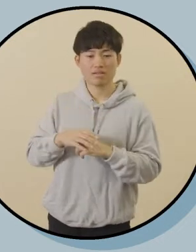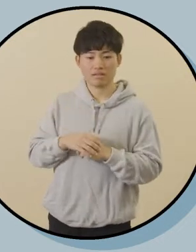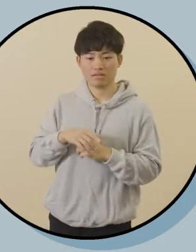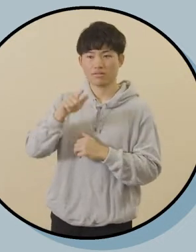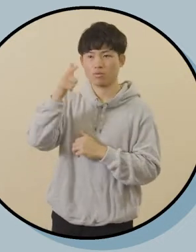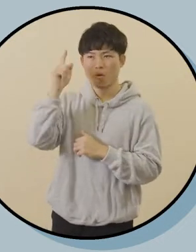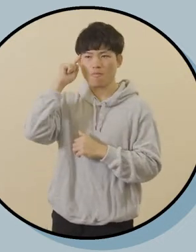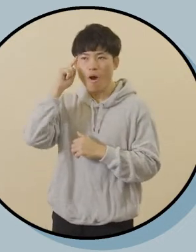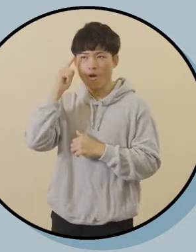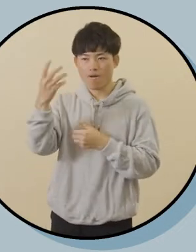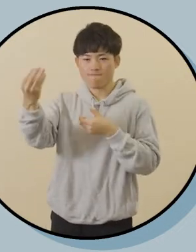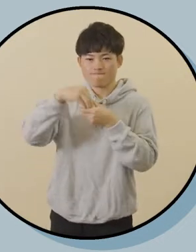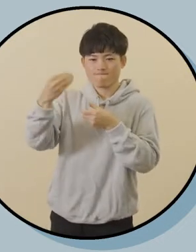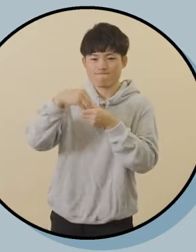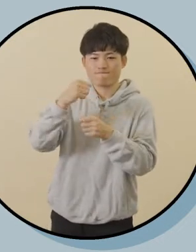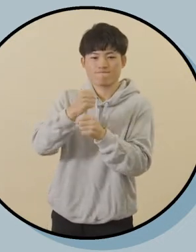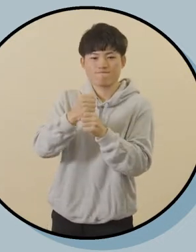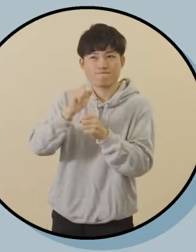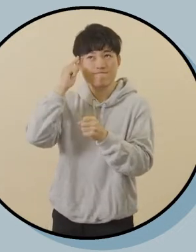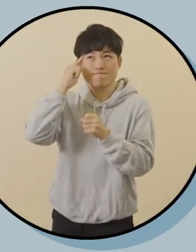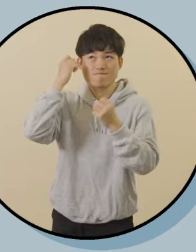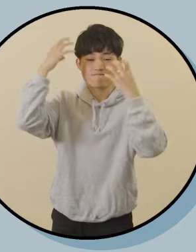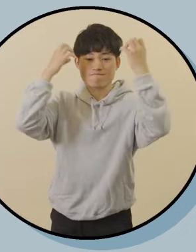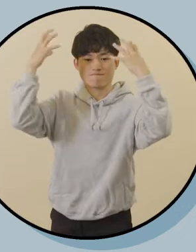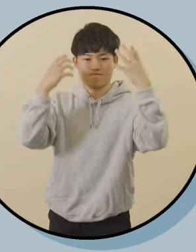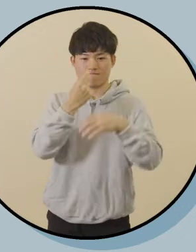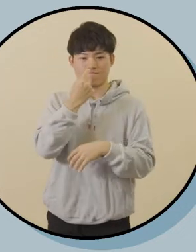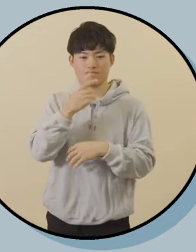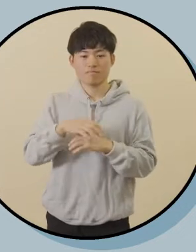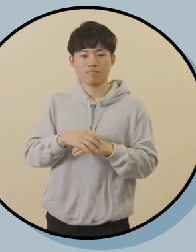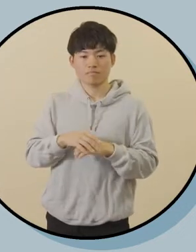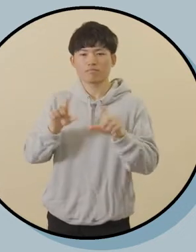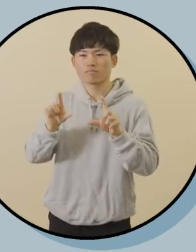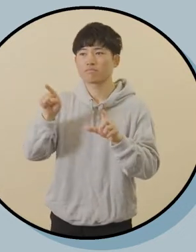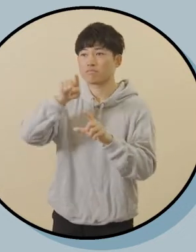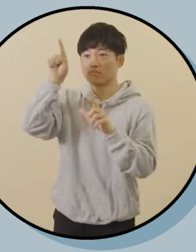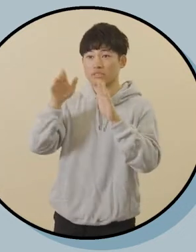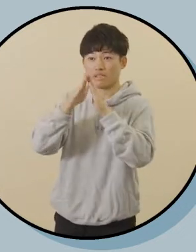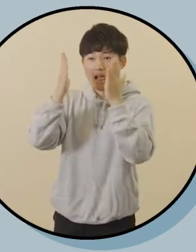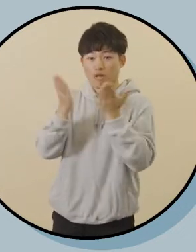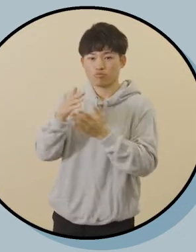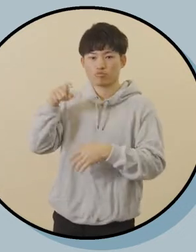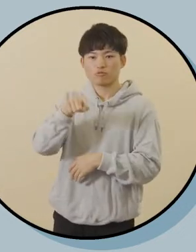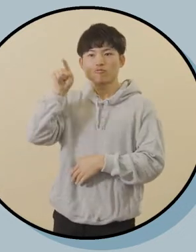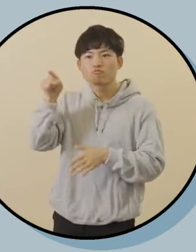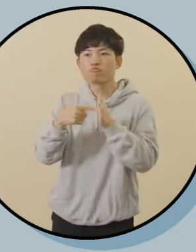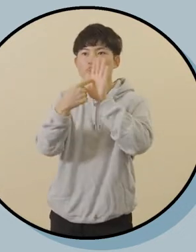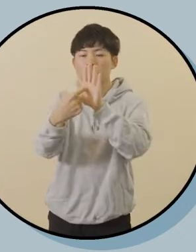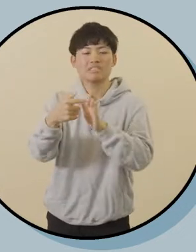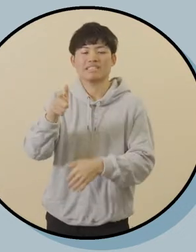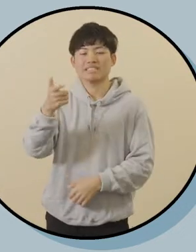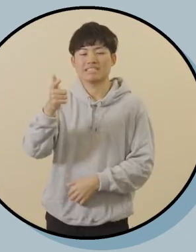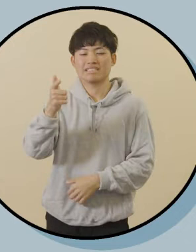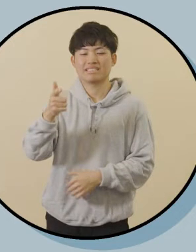可愛いなみたいなところもね、あって、なんかそういうのを結構入れてた部分は